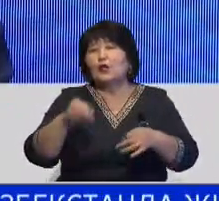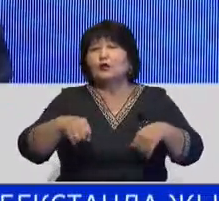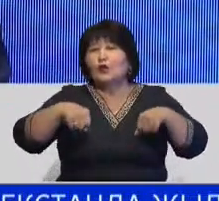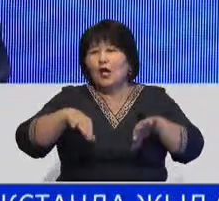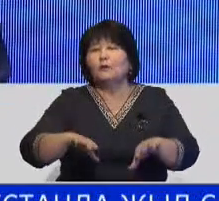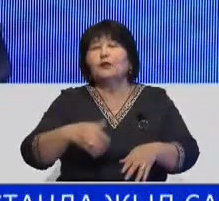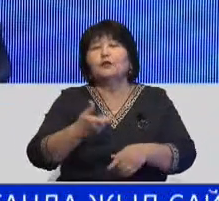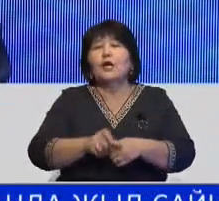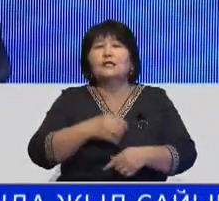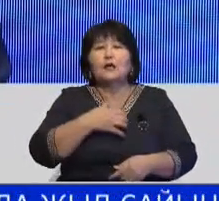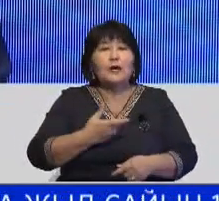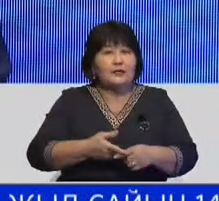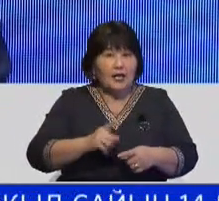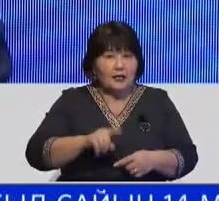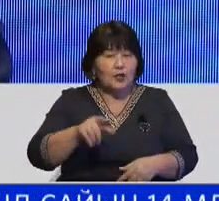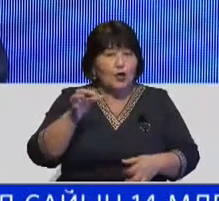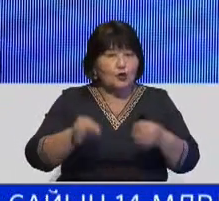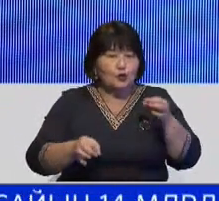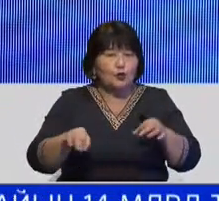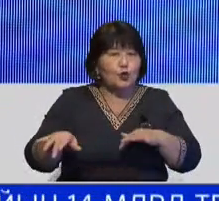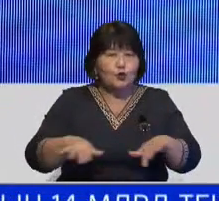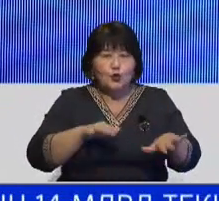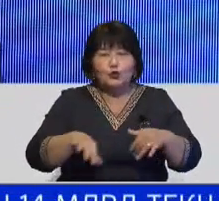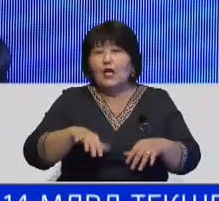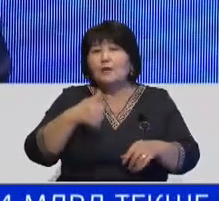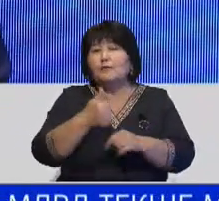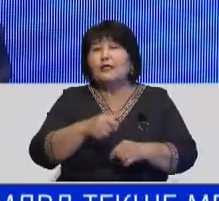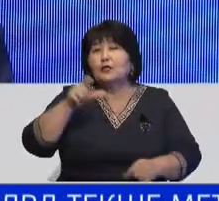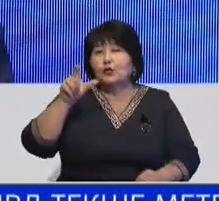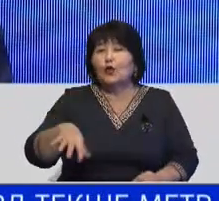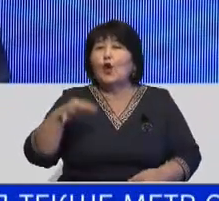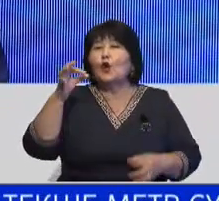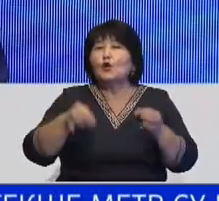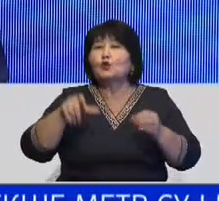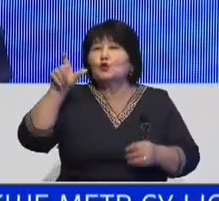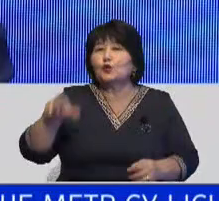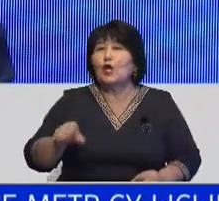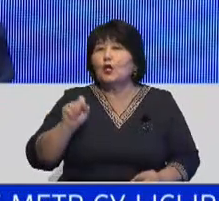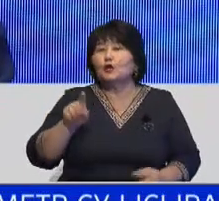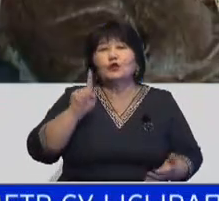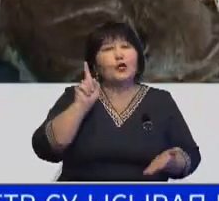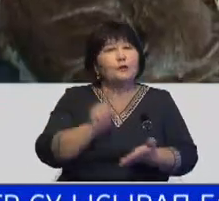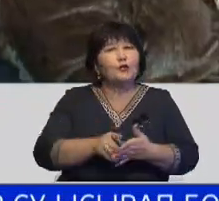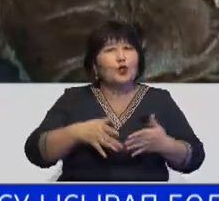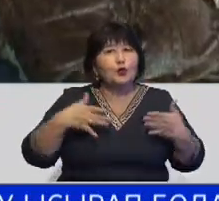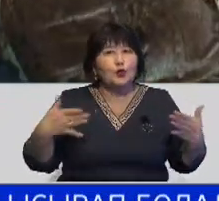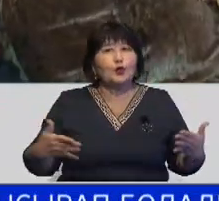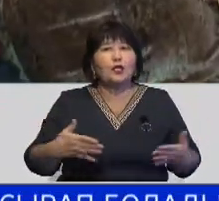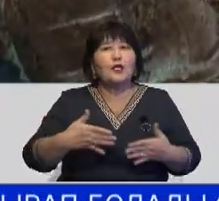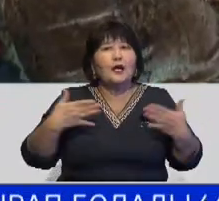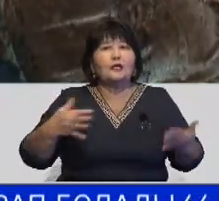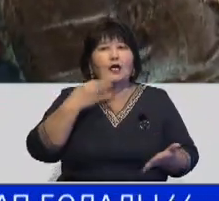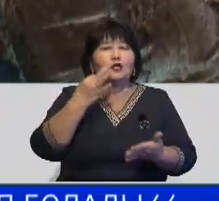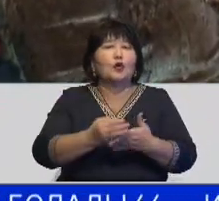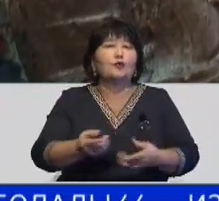аса маңызды. Әсіресе сот жүйесіндегі басты тұлға судьяларға жүктелер міндет үлкен, артылар жауапкершілік